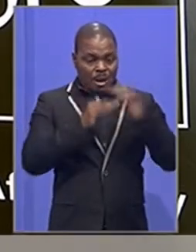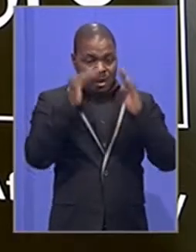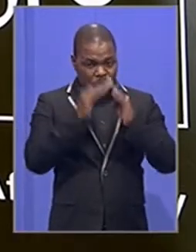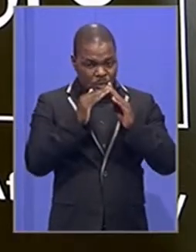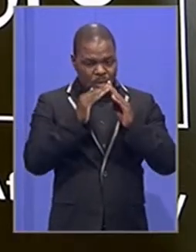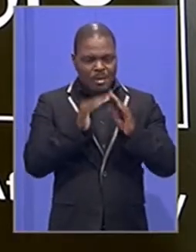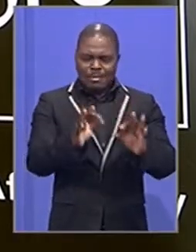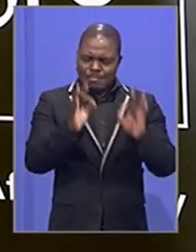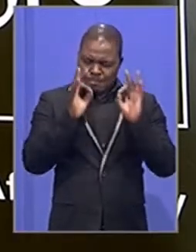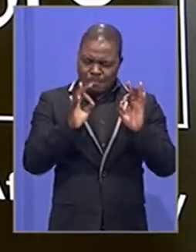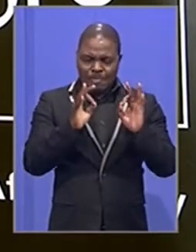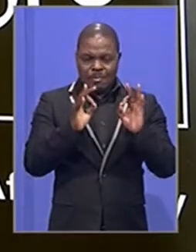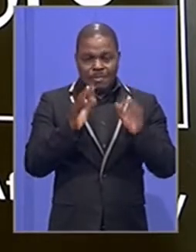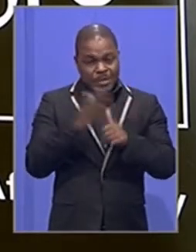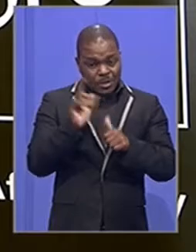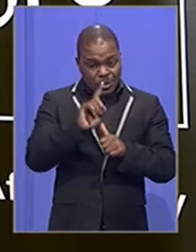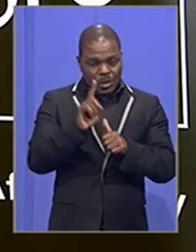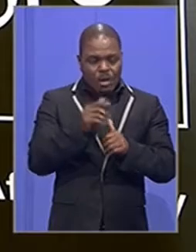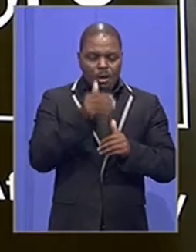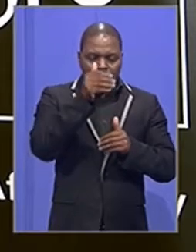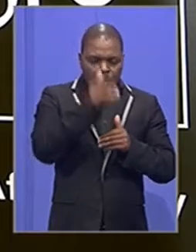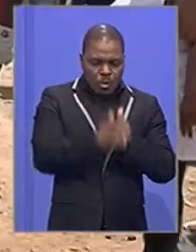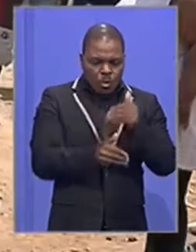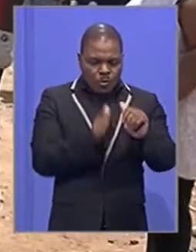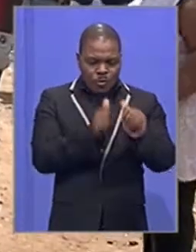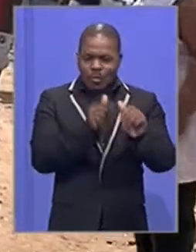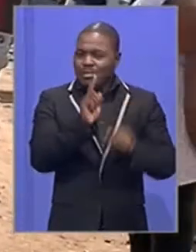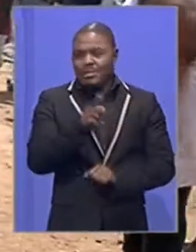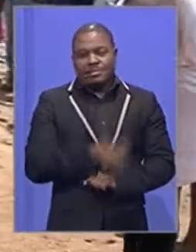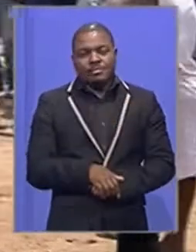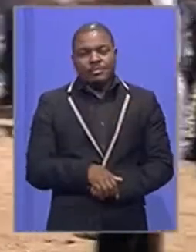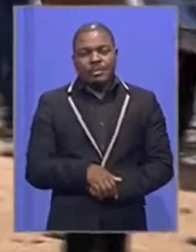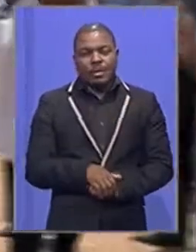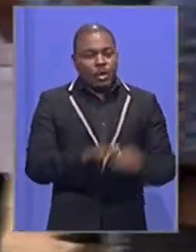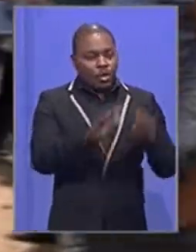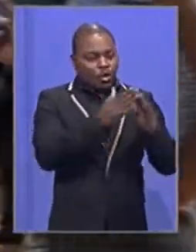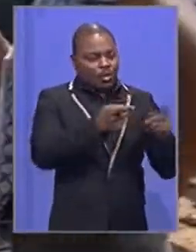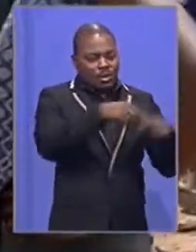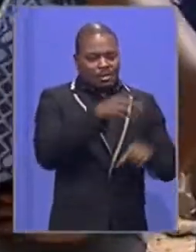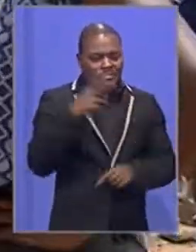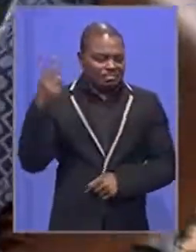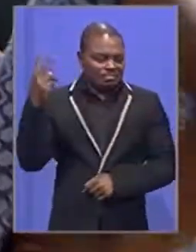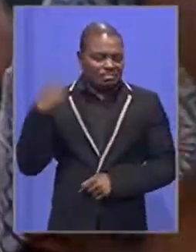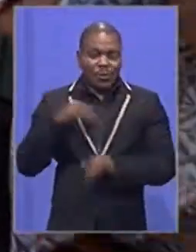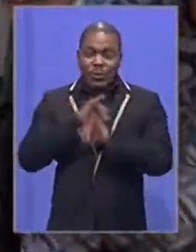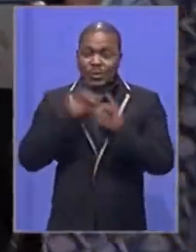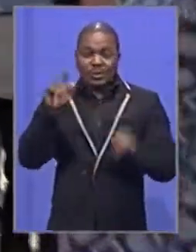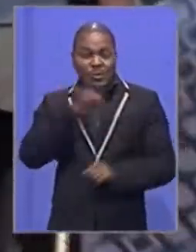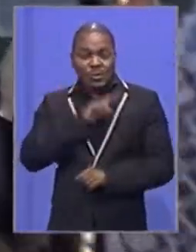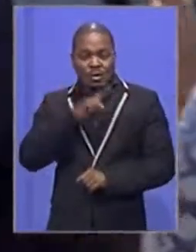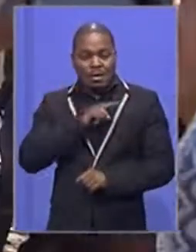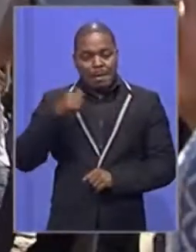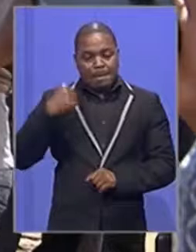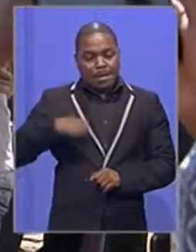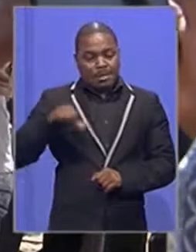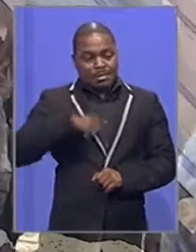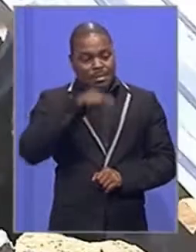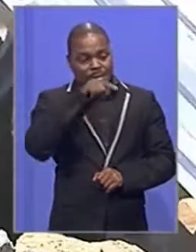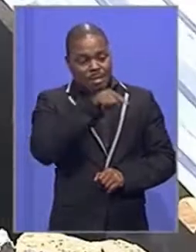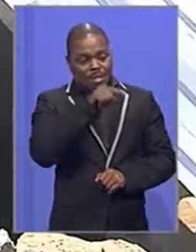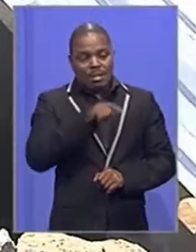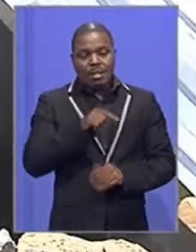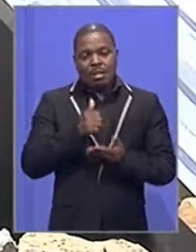proper procedures, proper channels to do so. Baahi ba hlalosa ha ba swabile haholo ka ha Masepala a sa ba ahela matlo moo ba ka